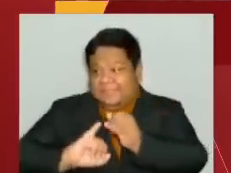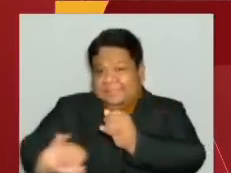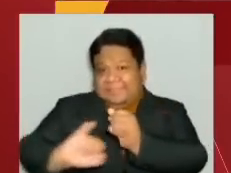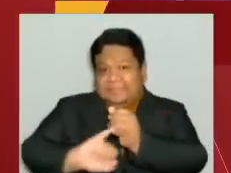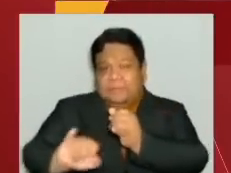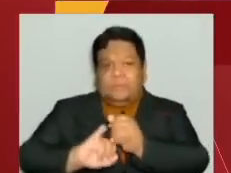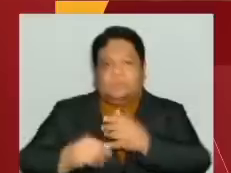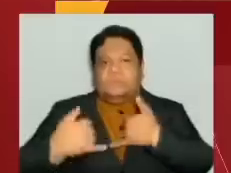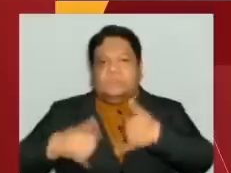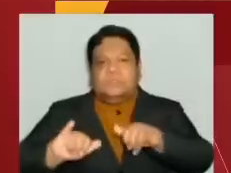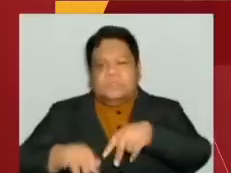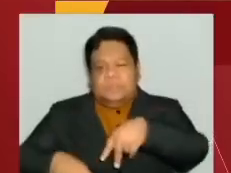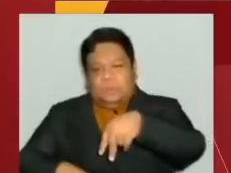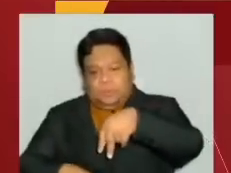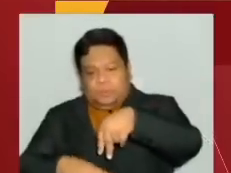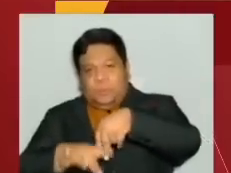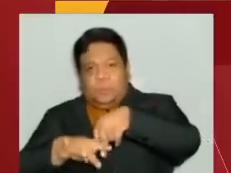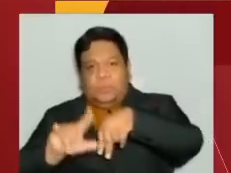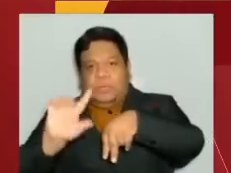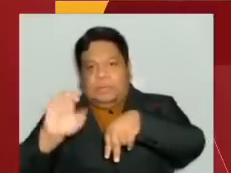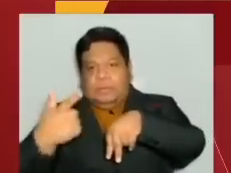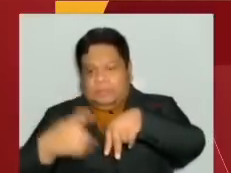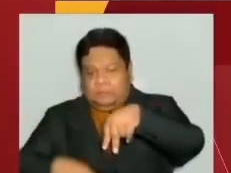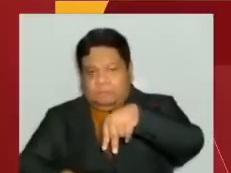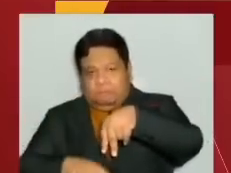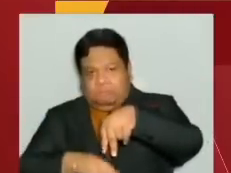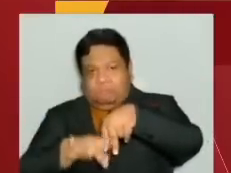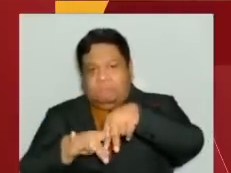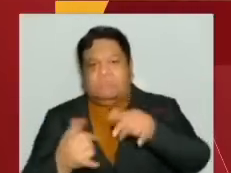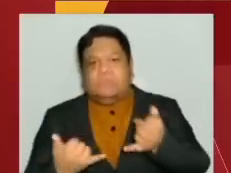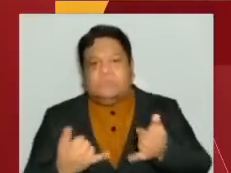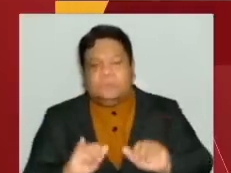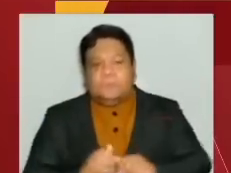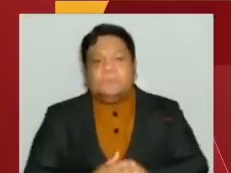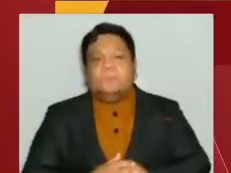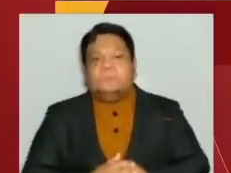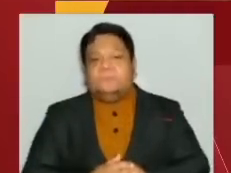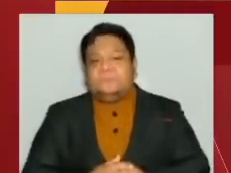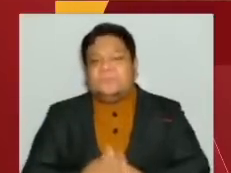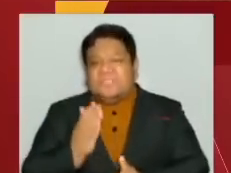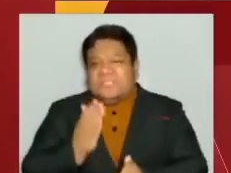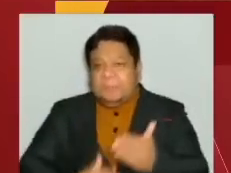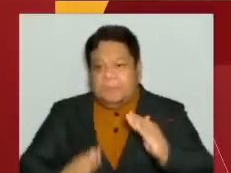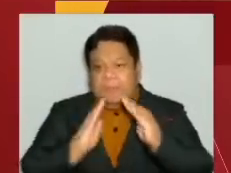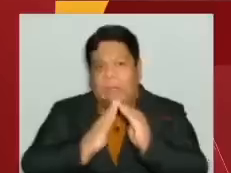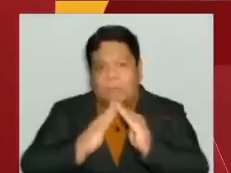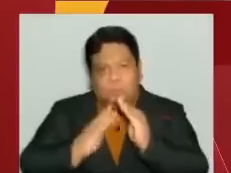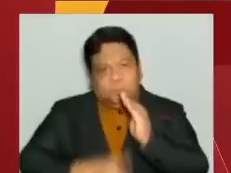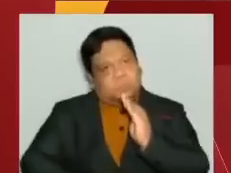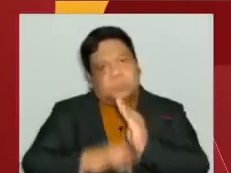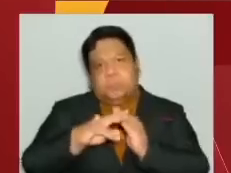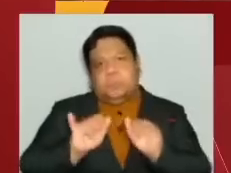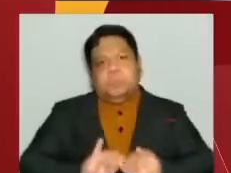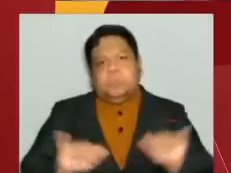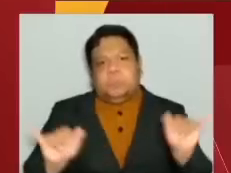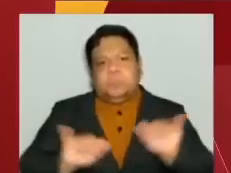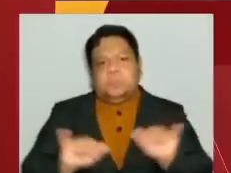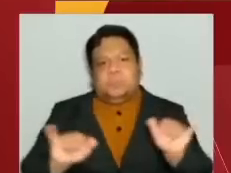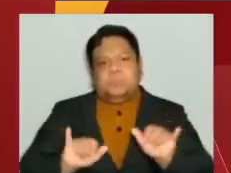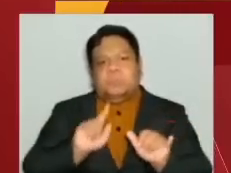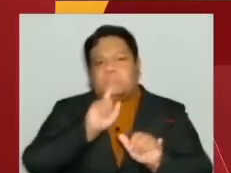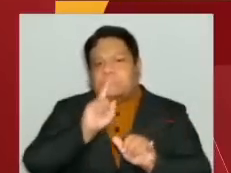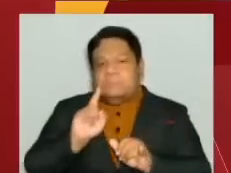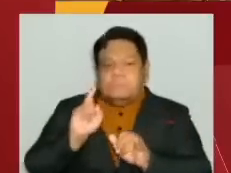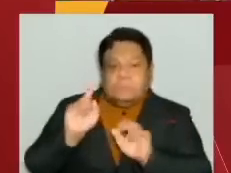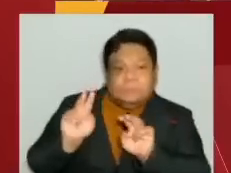pang mga bahay dito na pinasok din ng baha at inaasahan na hihintayin pa nila na humupa itong